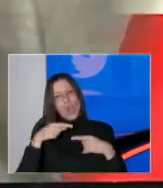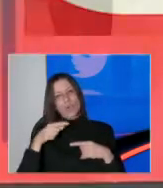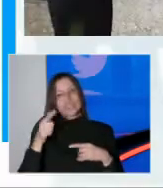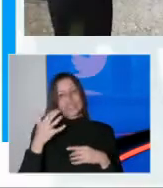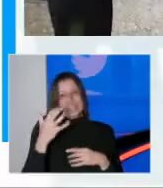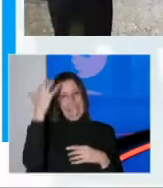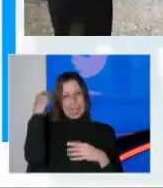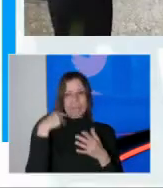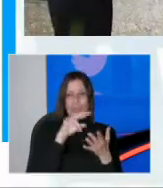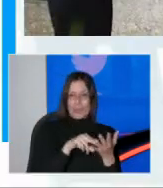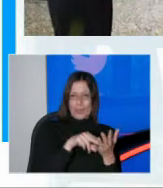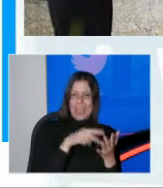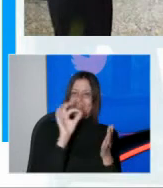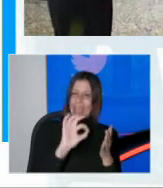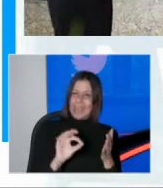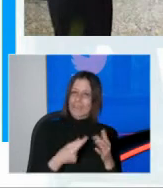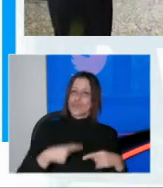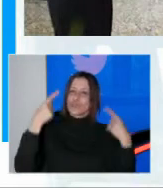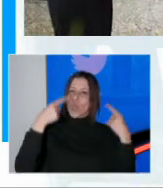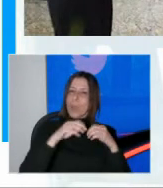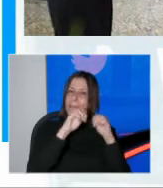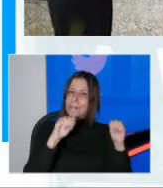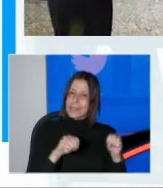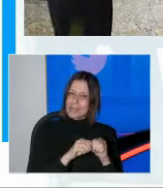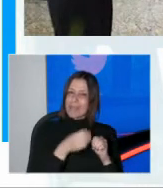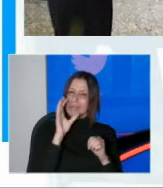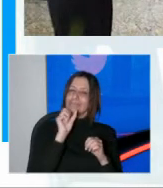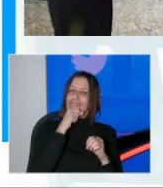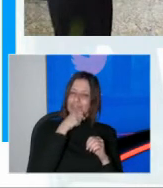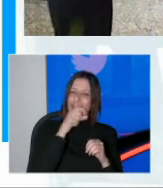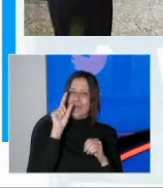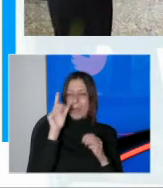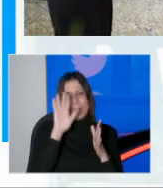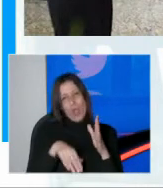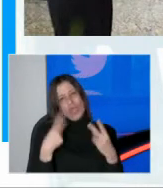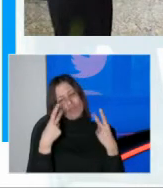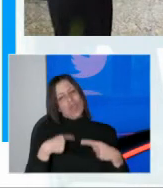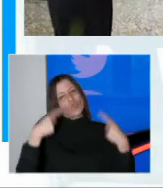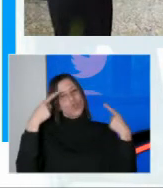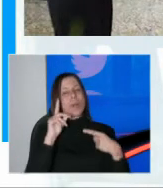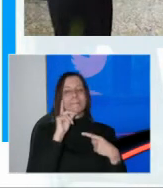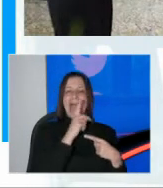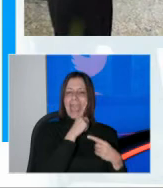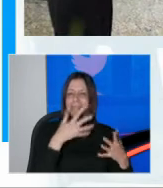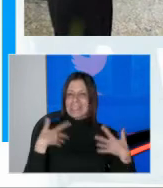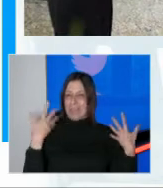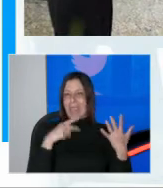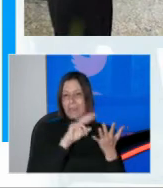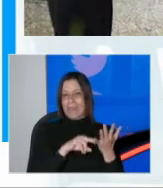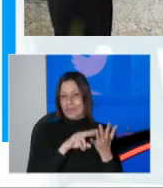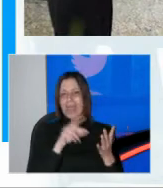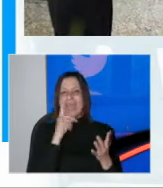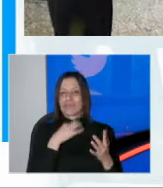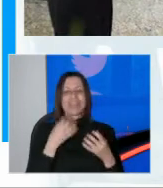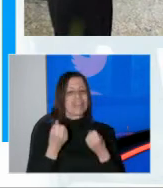התמונה הבאה וכתב, יום המשפחה, וגם בגרסתו הישנה והלא פחות חשובה, יום האם שמח. בתמונה אמא